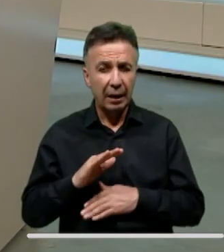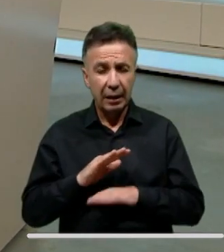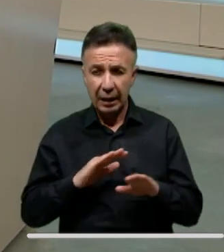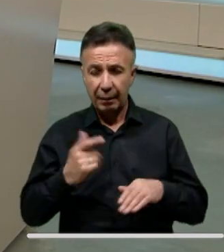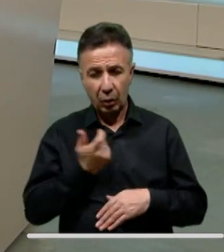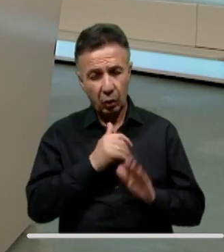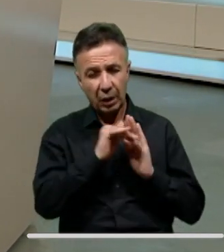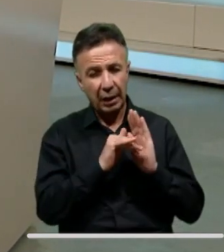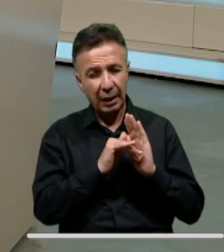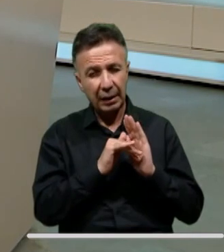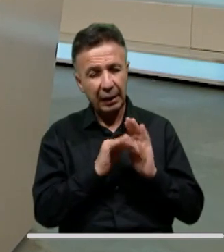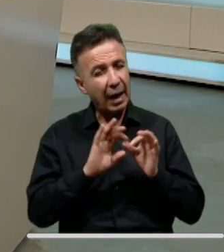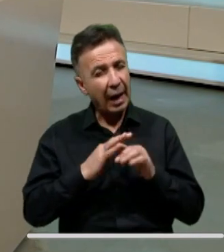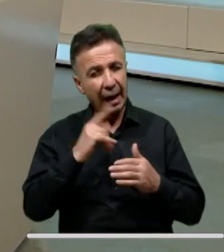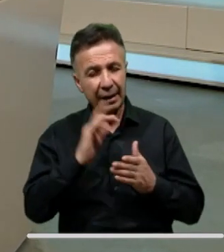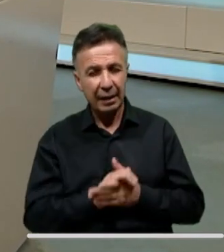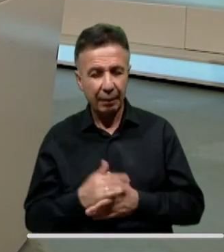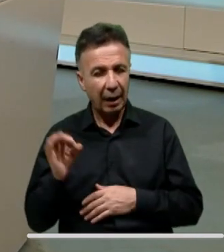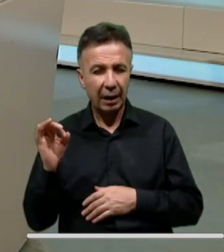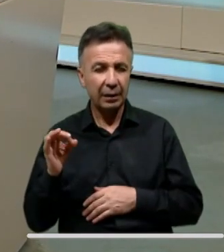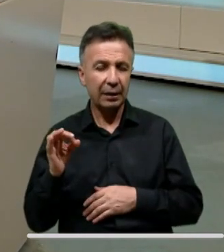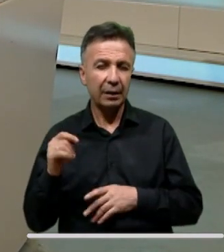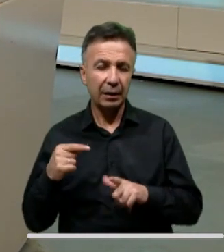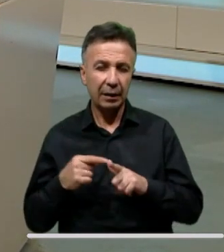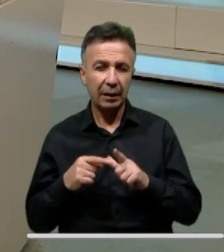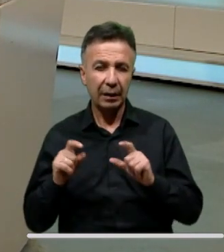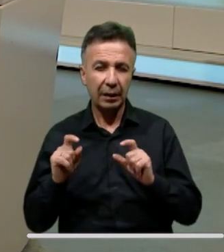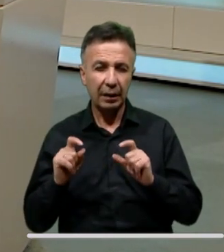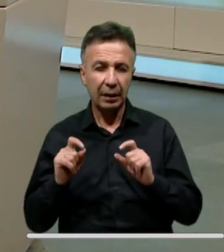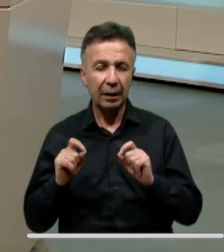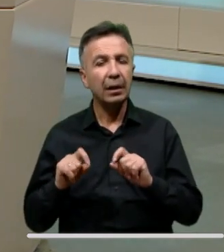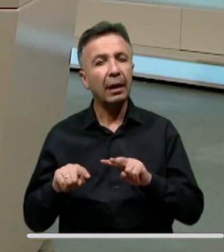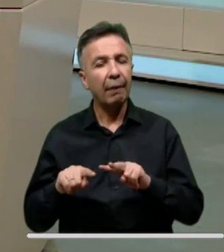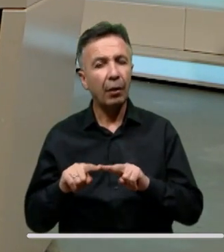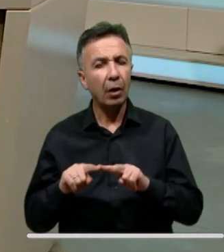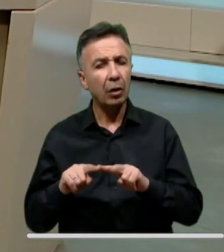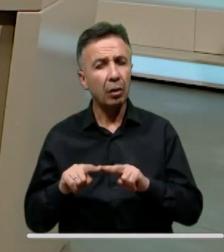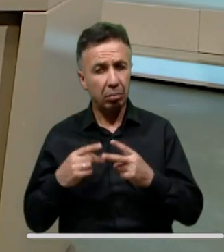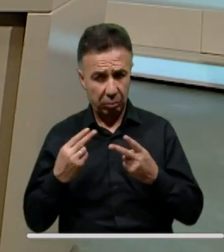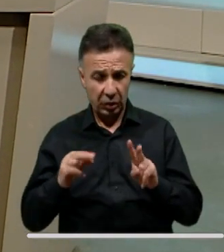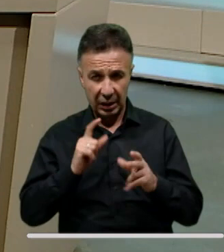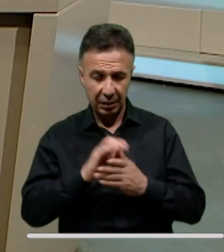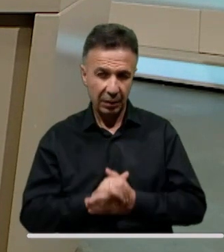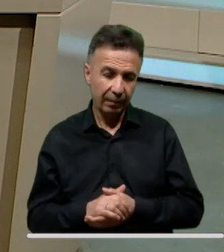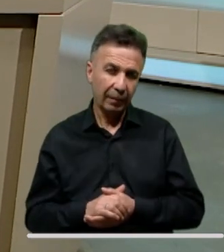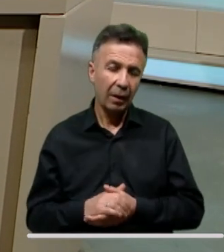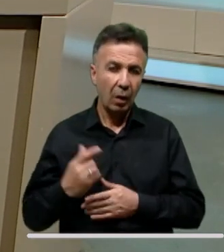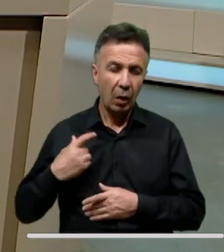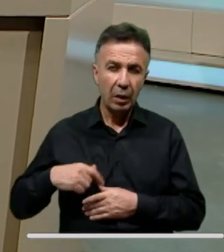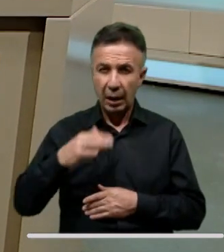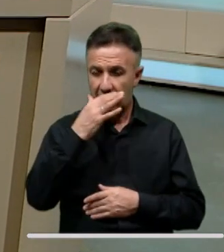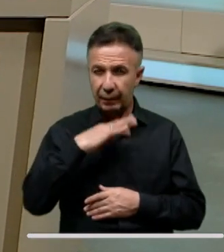de altın fonundan bahsetti Necati Bey. Bu caiz olur mu acaba? Şimdi bireysel emeklilik sistemi aslında